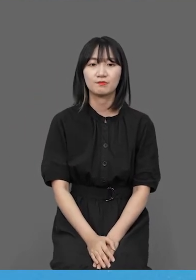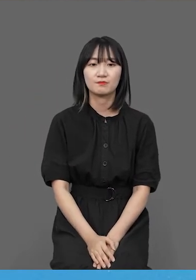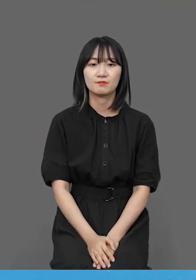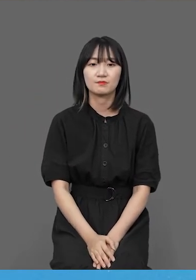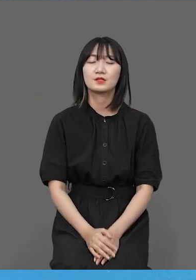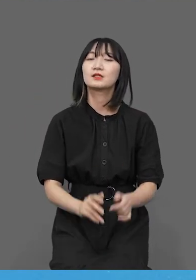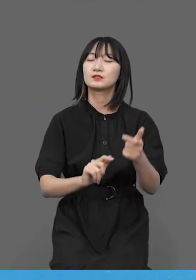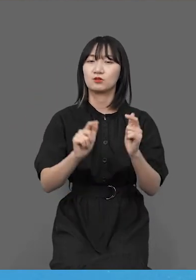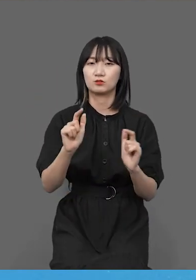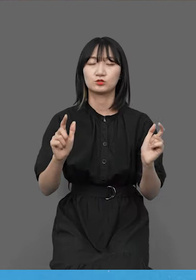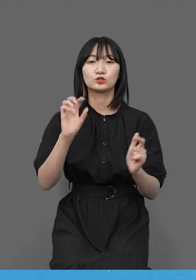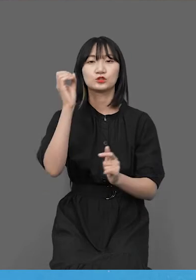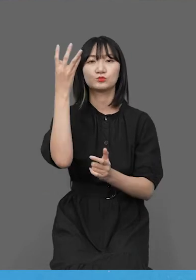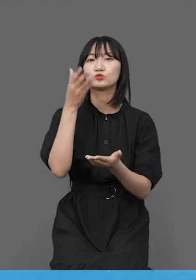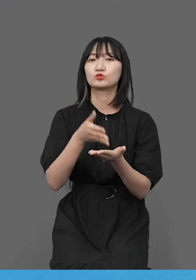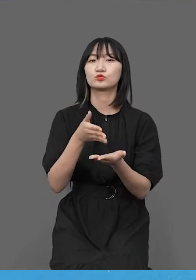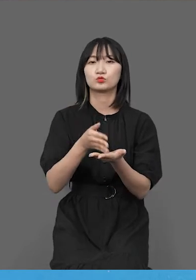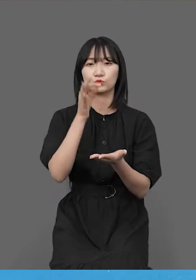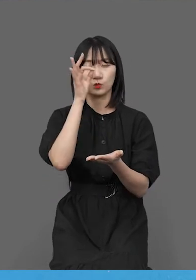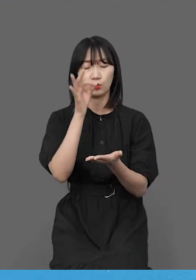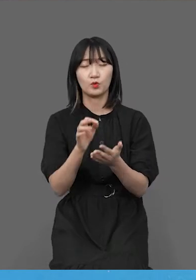뭐 여러 저널들